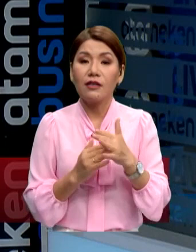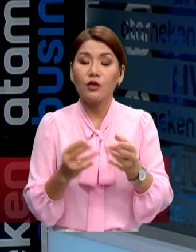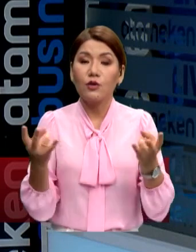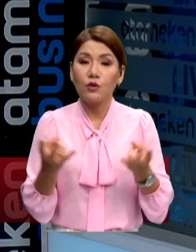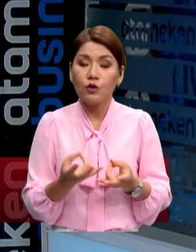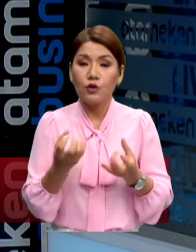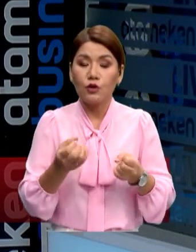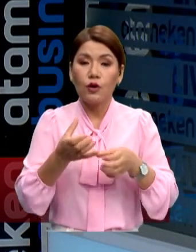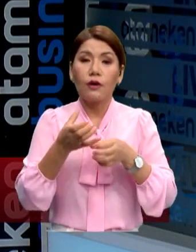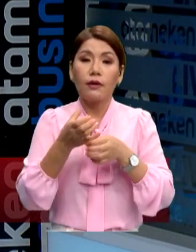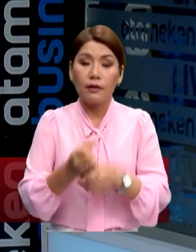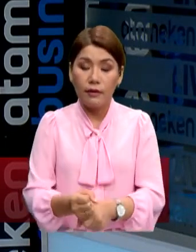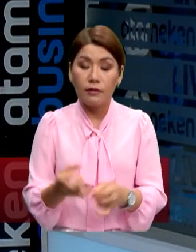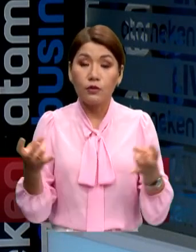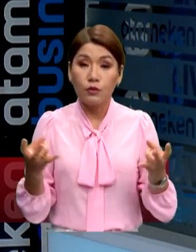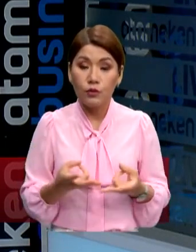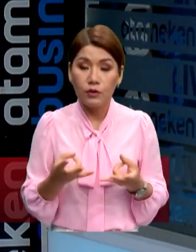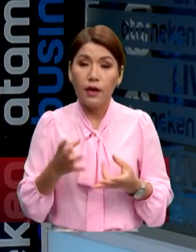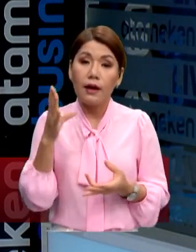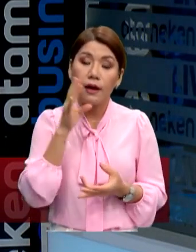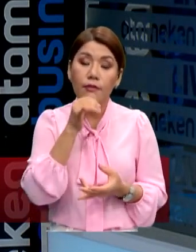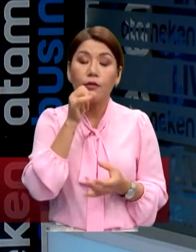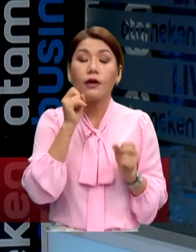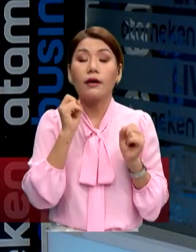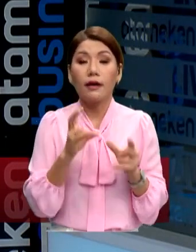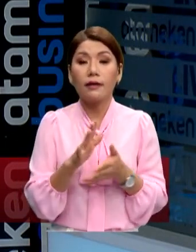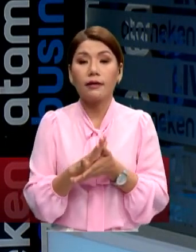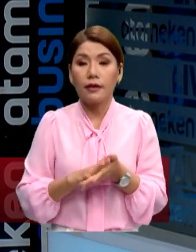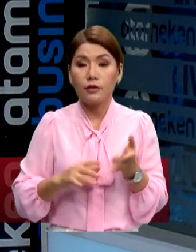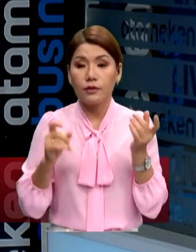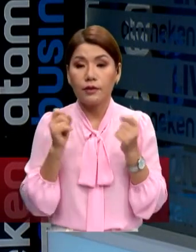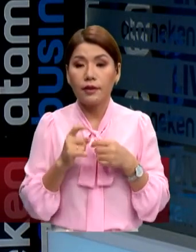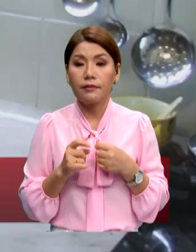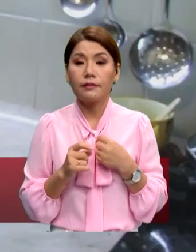будет еще снижать. Возможно ли это, разбиралась моя коллега Айжан Утеева.